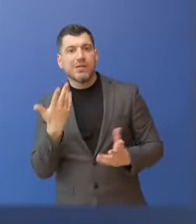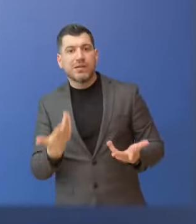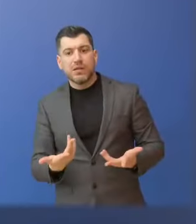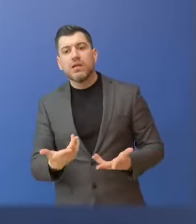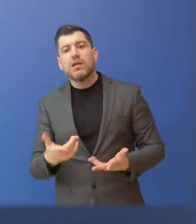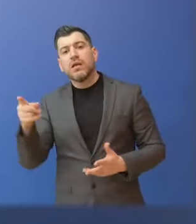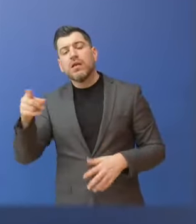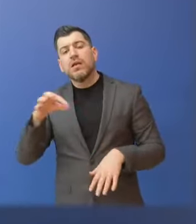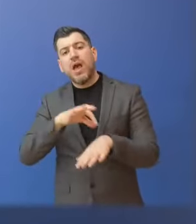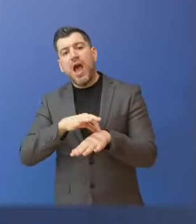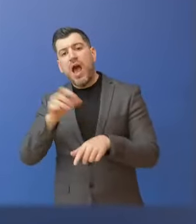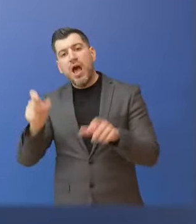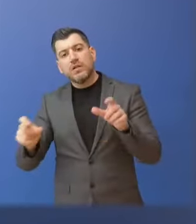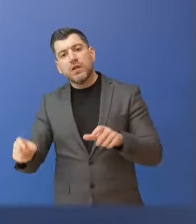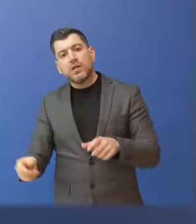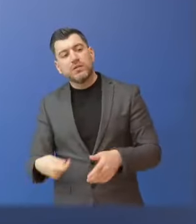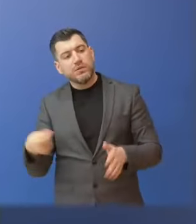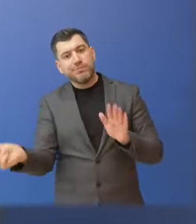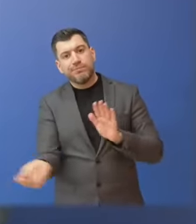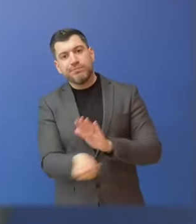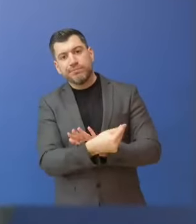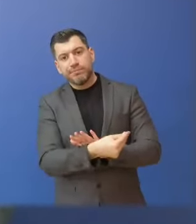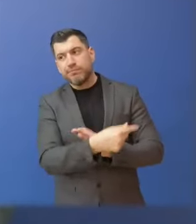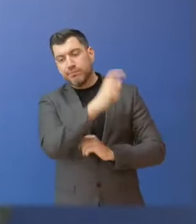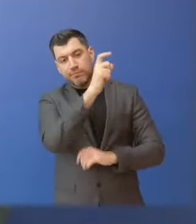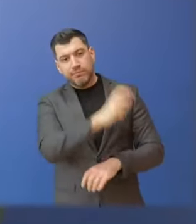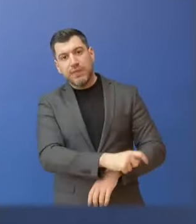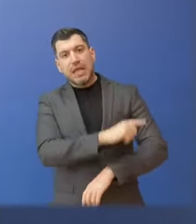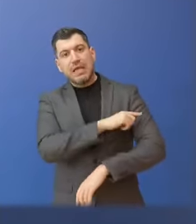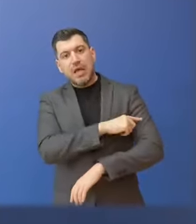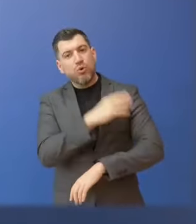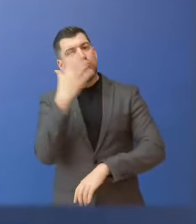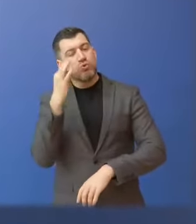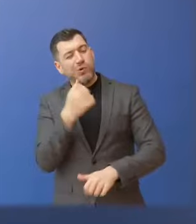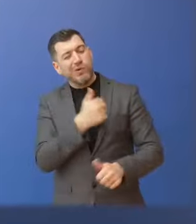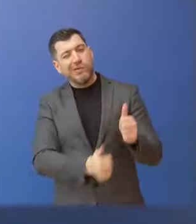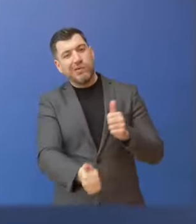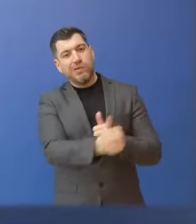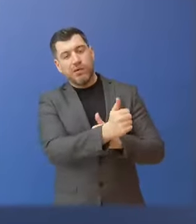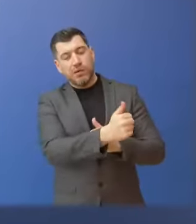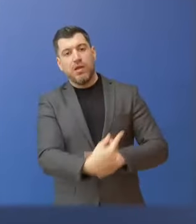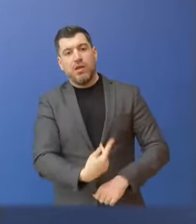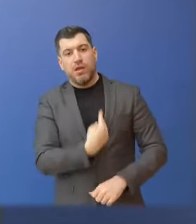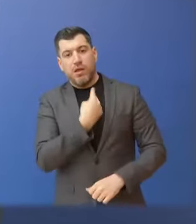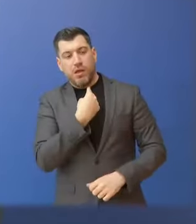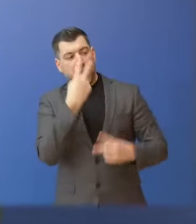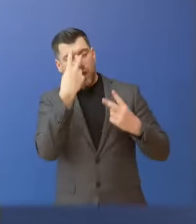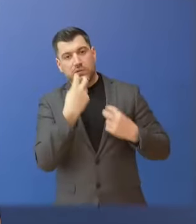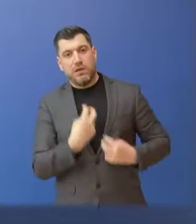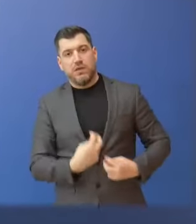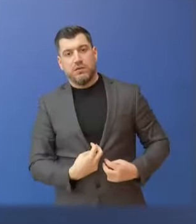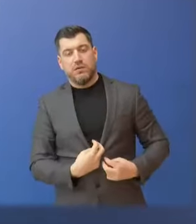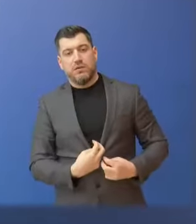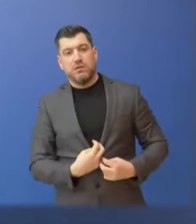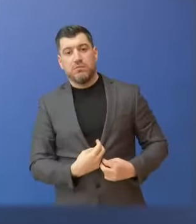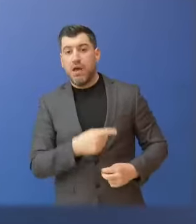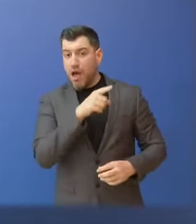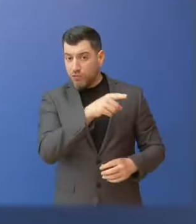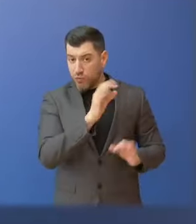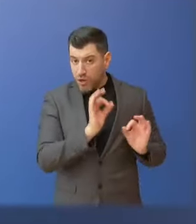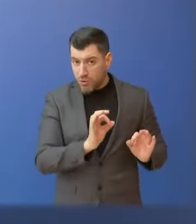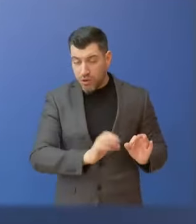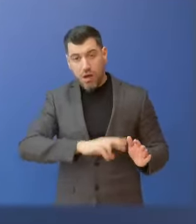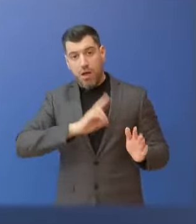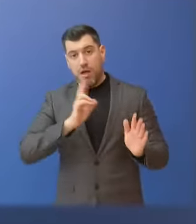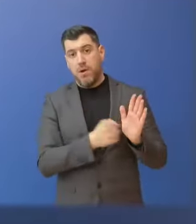πληρώνει ενώ απαγορεύεται ενδεχομένως για να προταχθεί μια επέμβαση μια εξέταση ή οτιδήποτε άλλο κάτι το οποίο απαγορεύεται δια